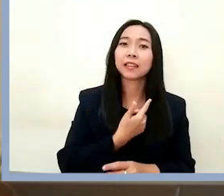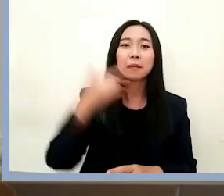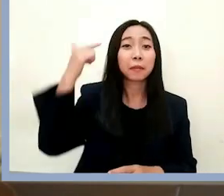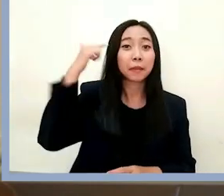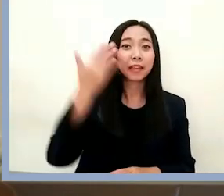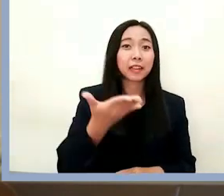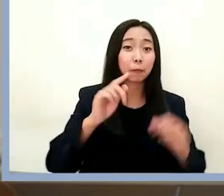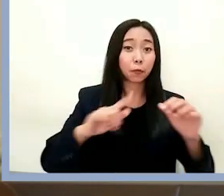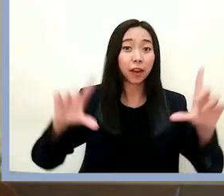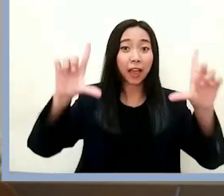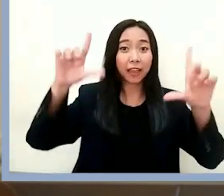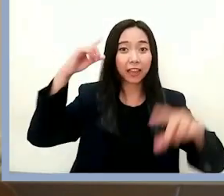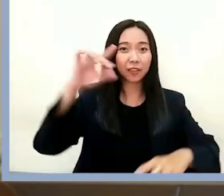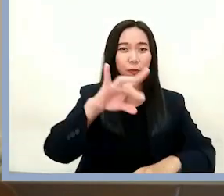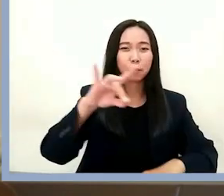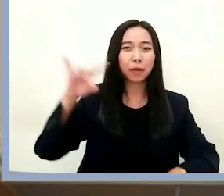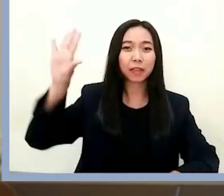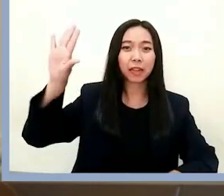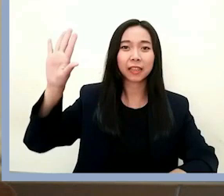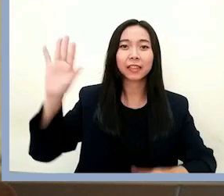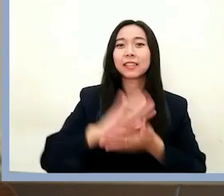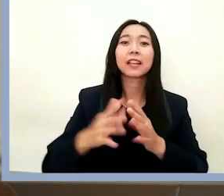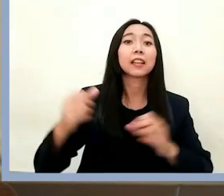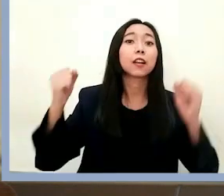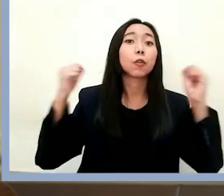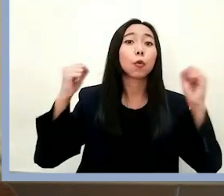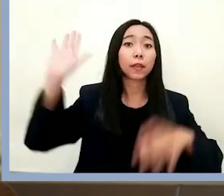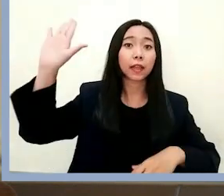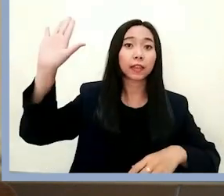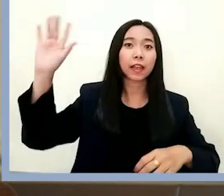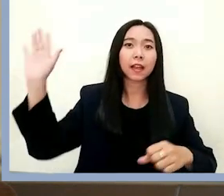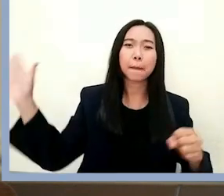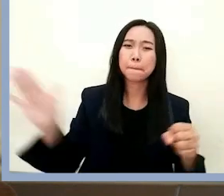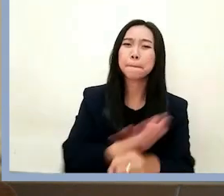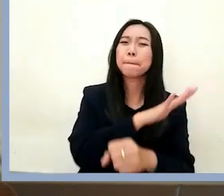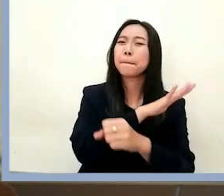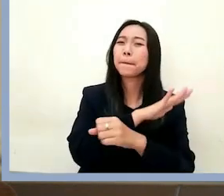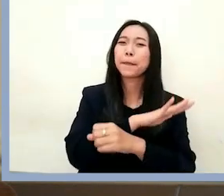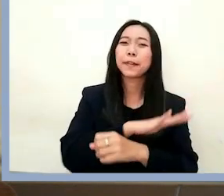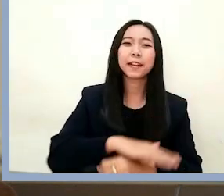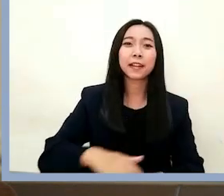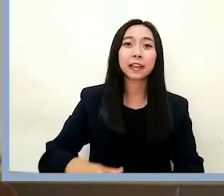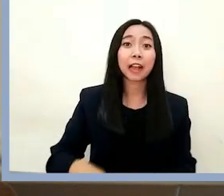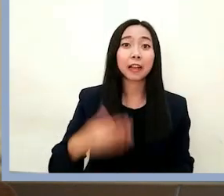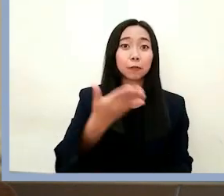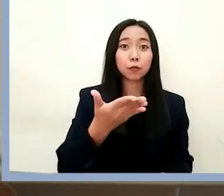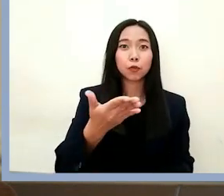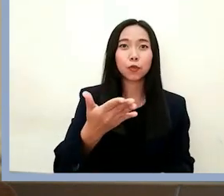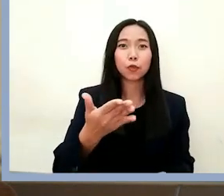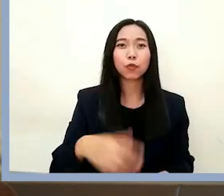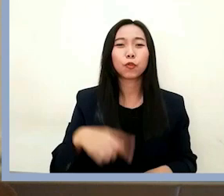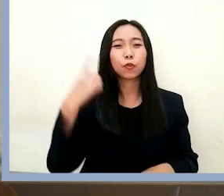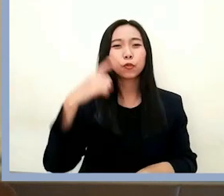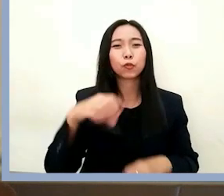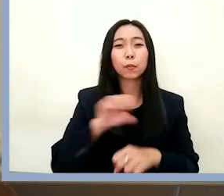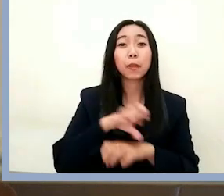bagi panggilannya dan dengan kekuatannya menyempurnakan kehendakMu untuk berbuat baik dan menyempurnakan segala